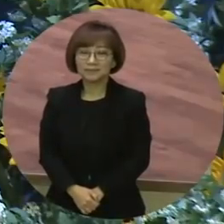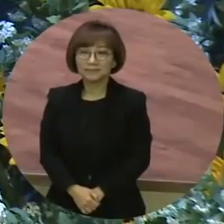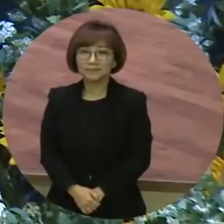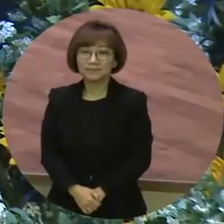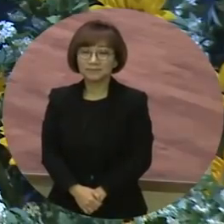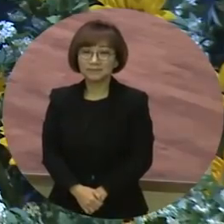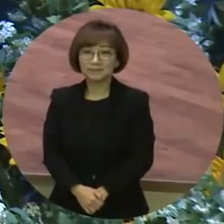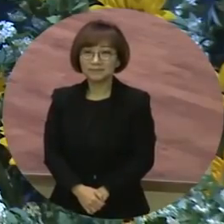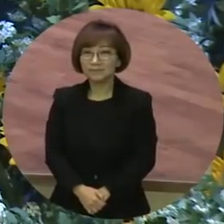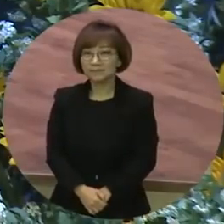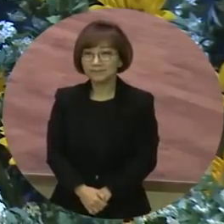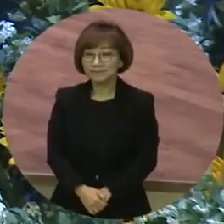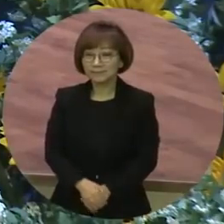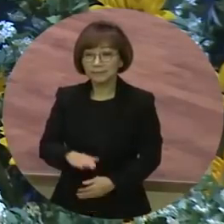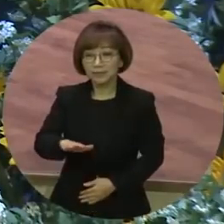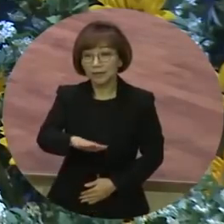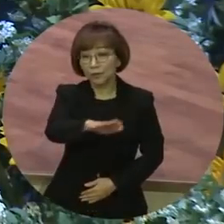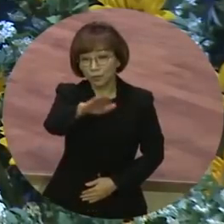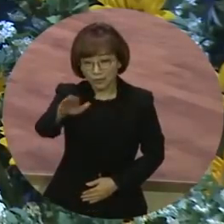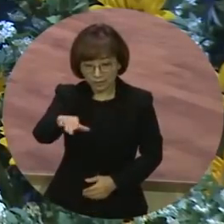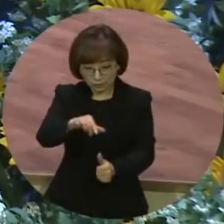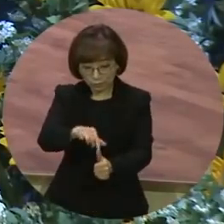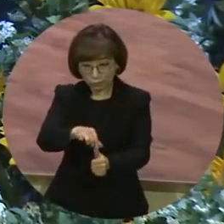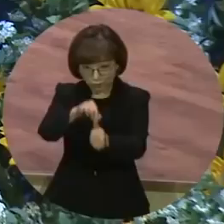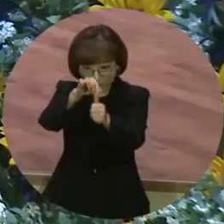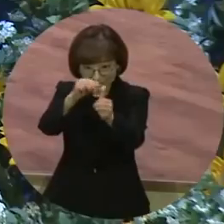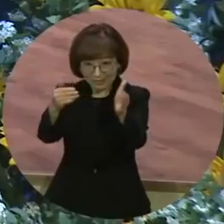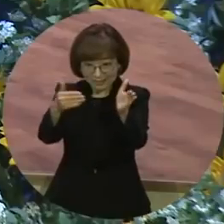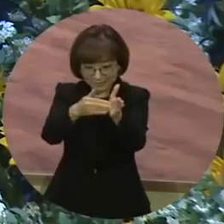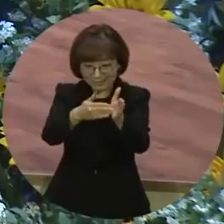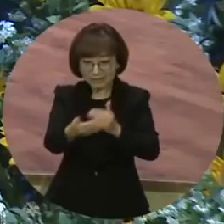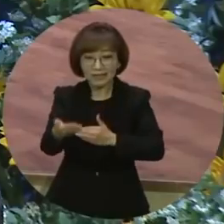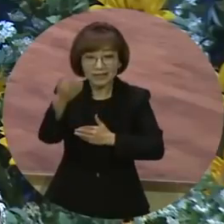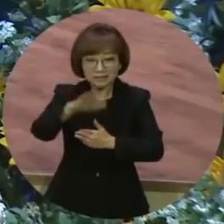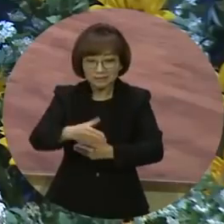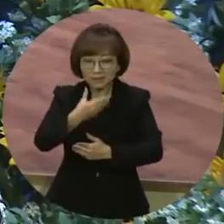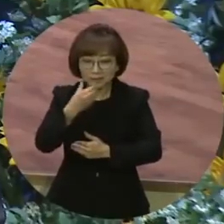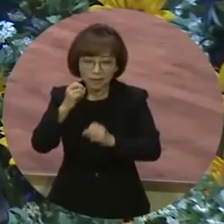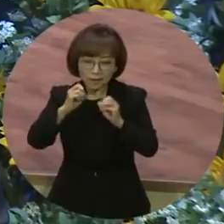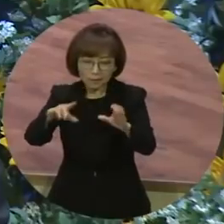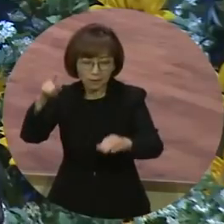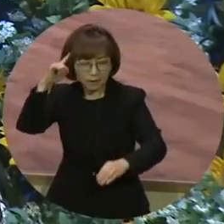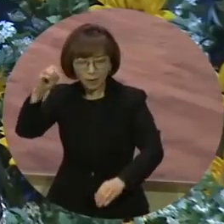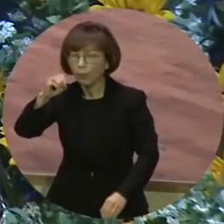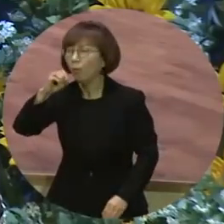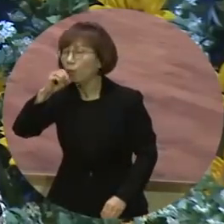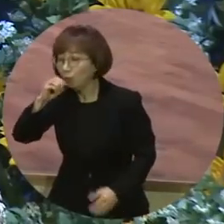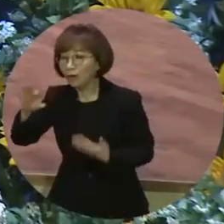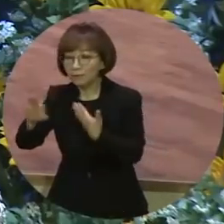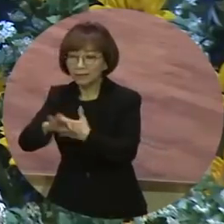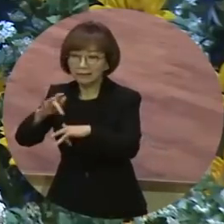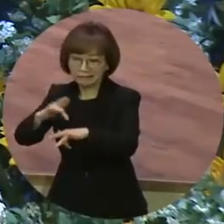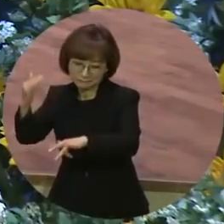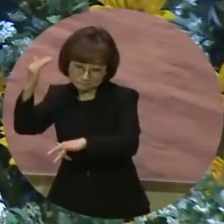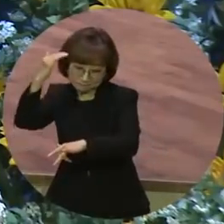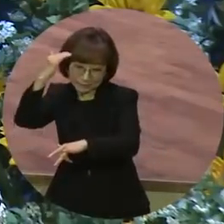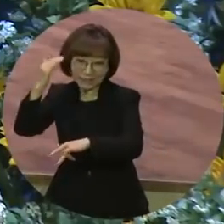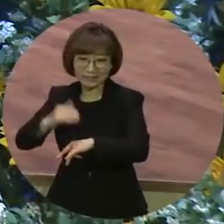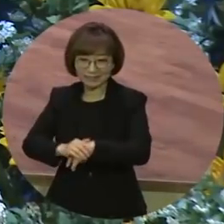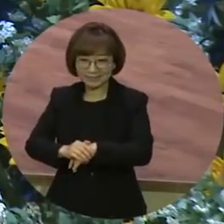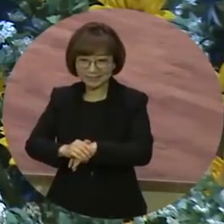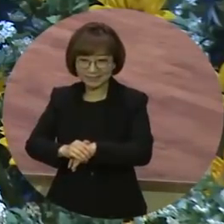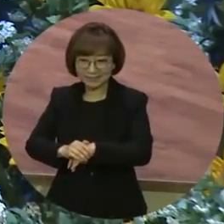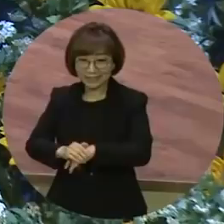사람이에요. 구원받았는데도 불구하고 사단이 그냥 가지고 논단 말이에요. 오늘부터 저 사람은